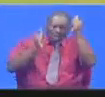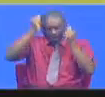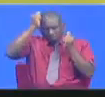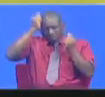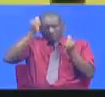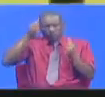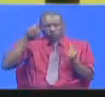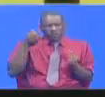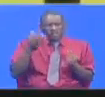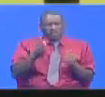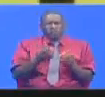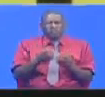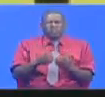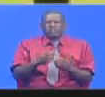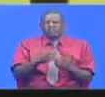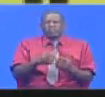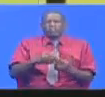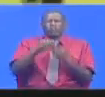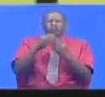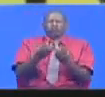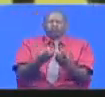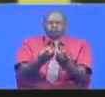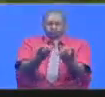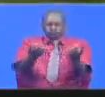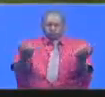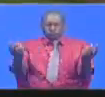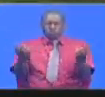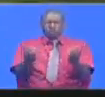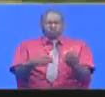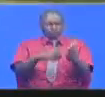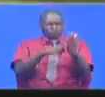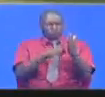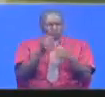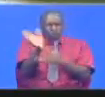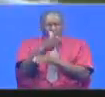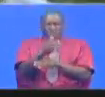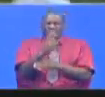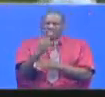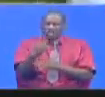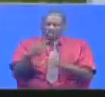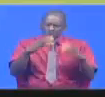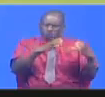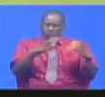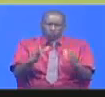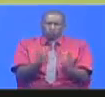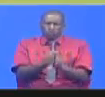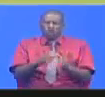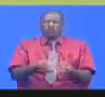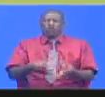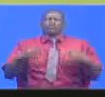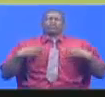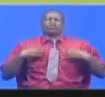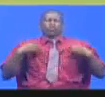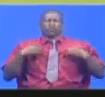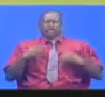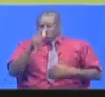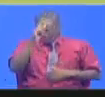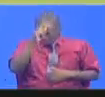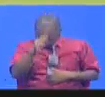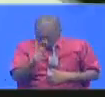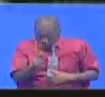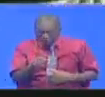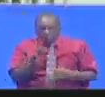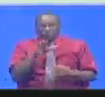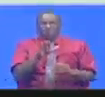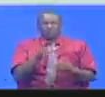kwa gwaride ya kipekee kutambulisha bendera yao, na kila kikosi na sare zake kikitoa heshima kwa rangi